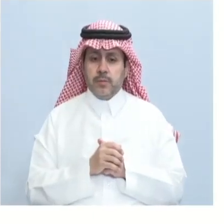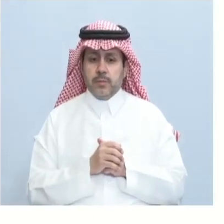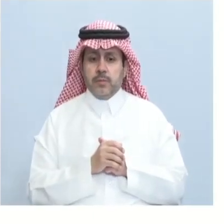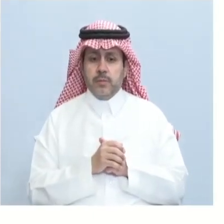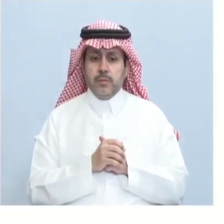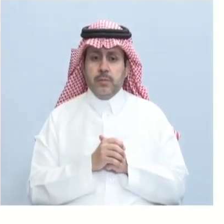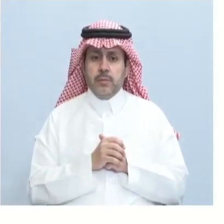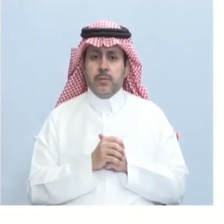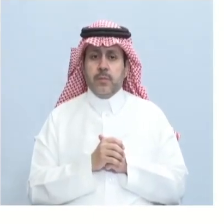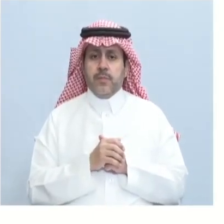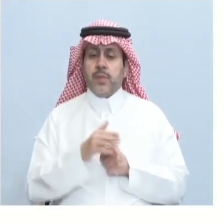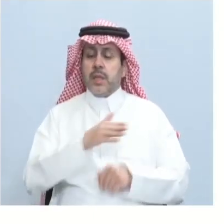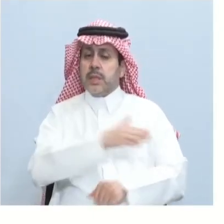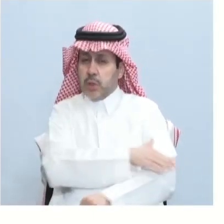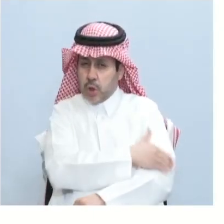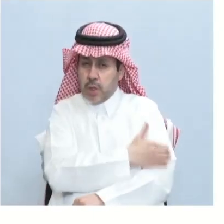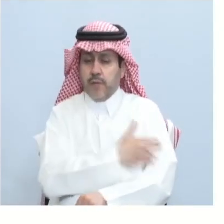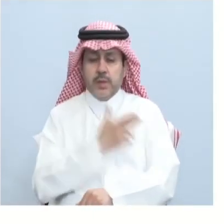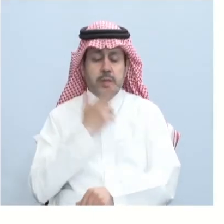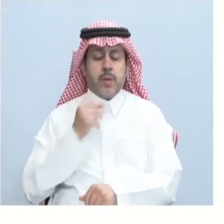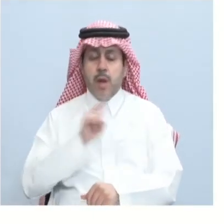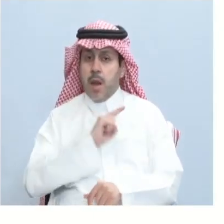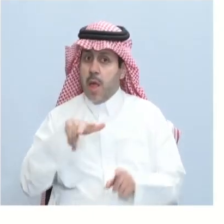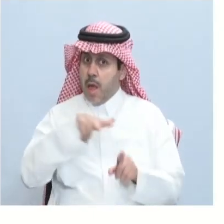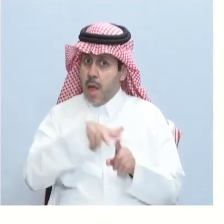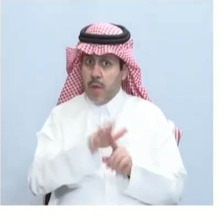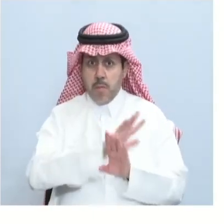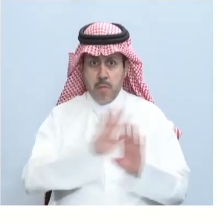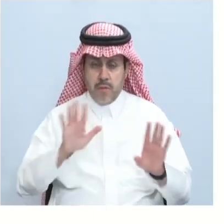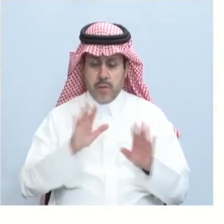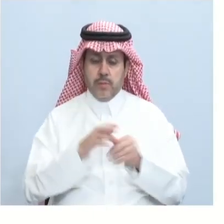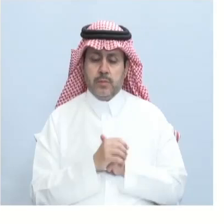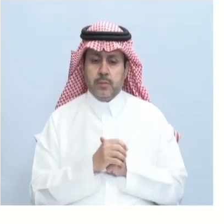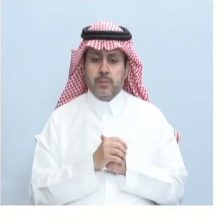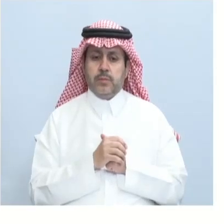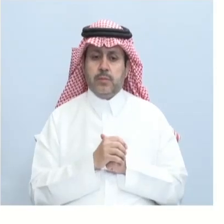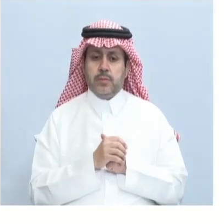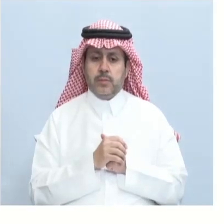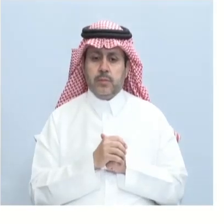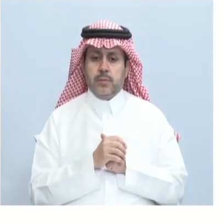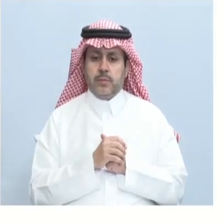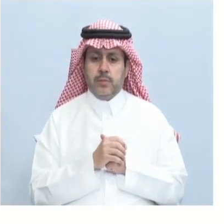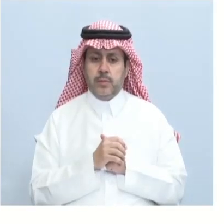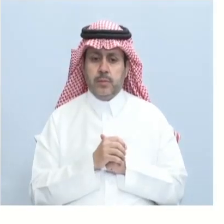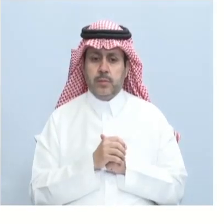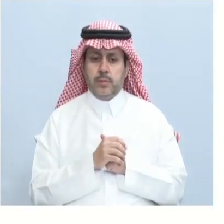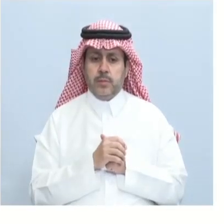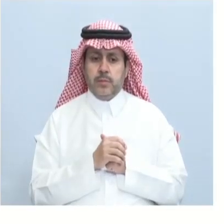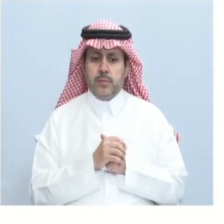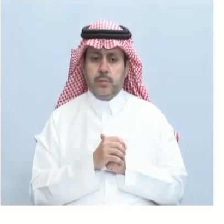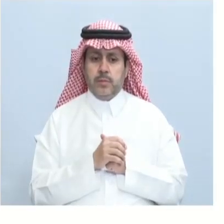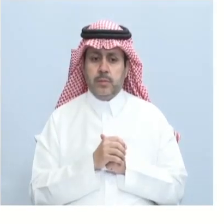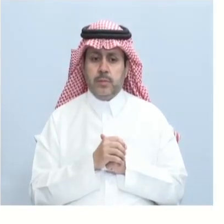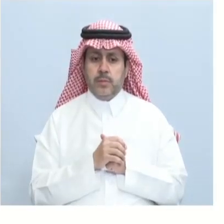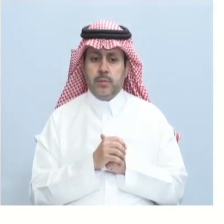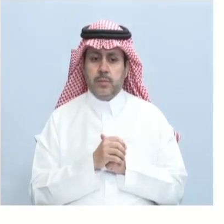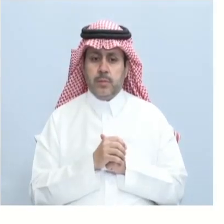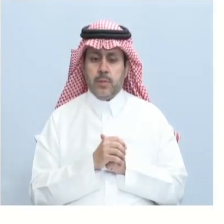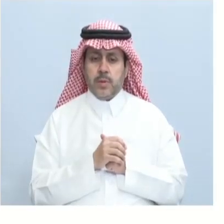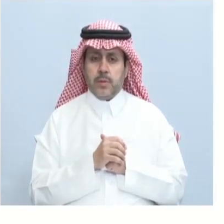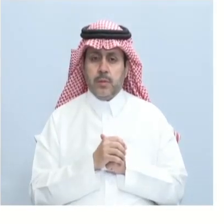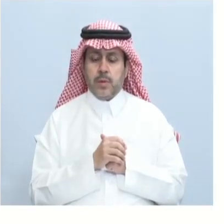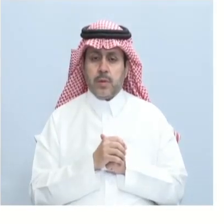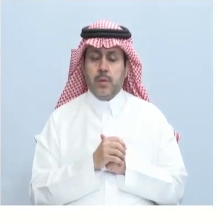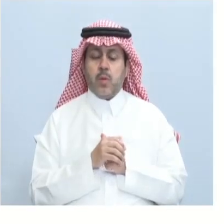الجميل لا اذيه فيه هذا الصفح الجميل لا اذيه فيه و